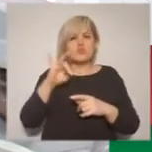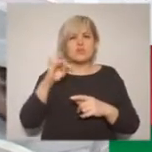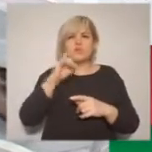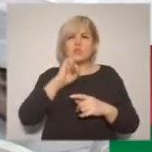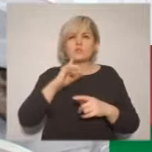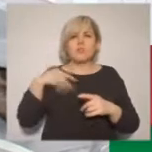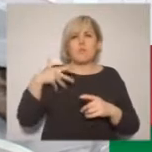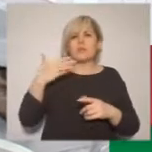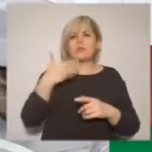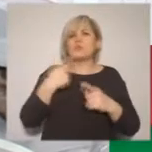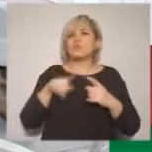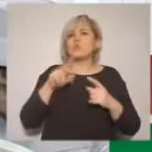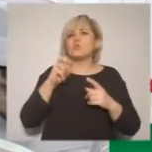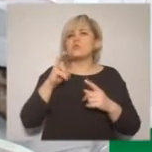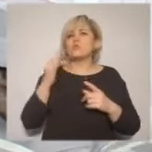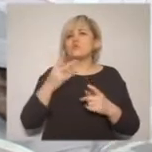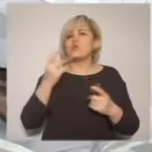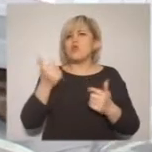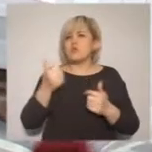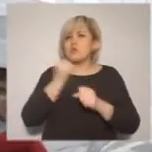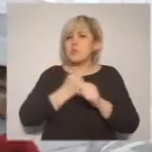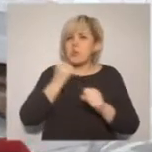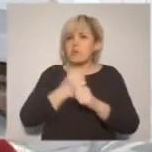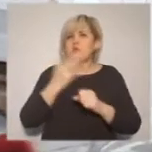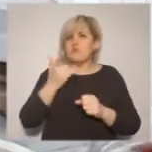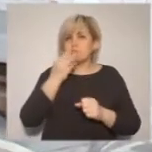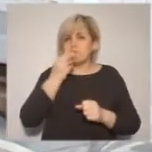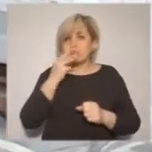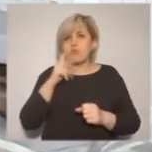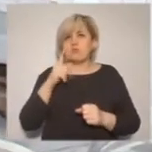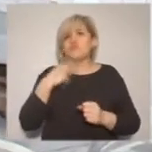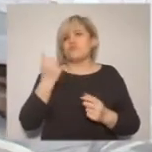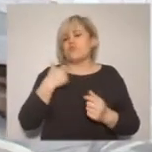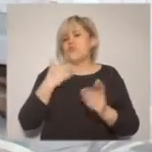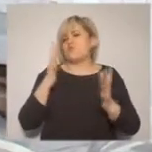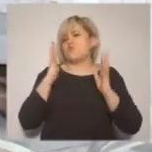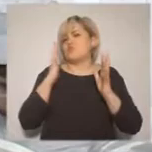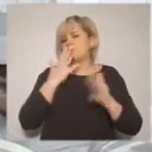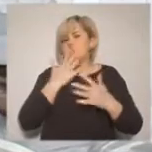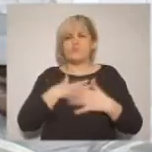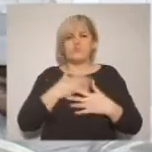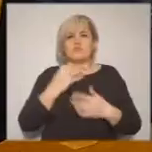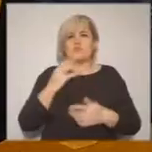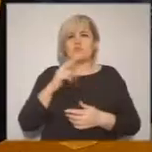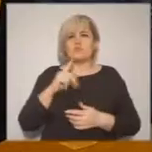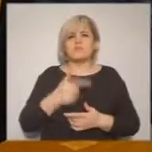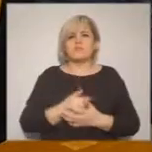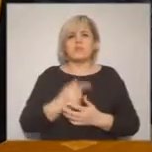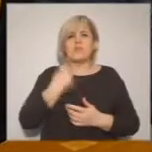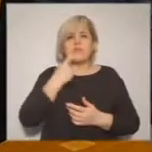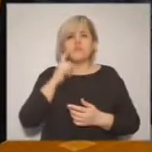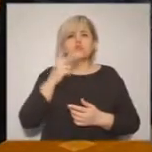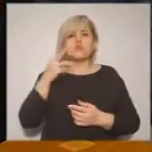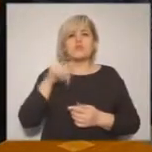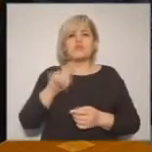рыба. Другое дело, что его нужно хорошо обрабатывать, и все. Вы едите язей? Да, конечно, и люблю их. Говорят, что для